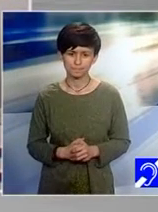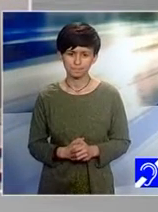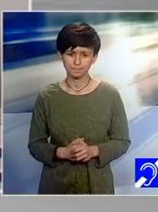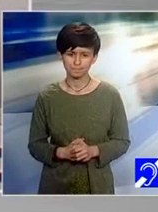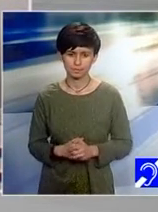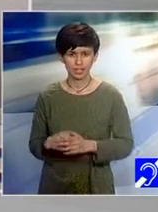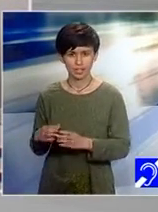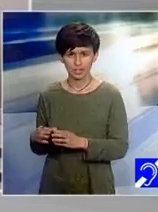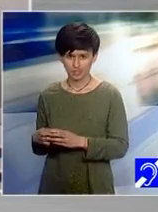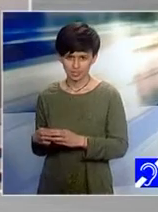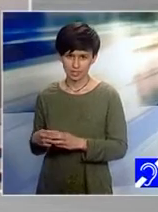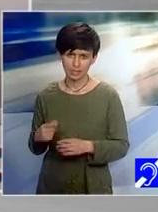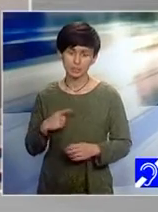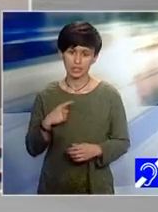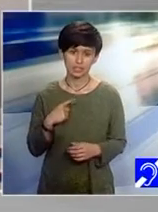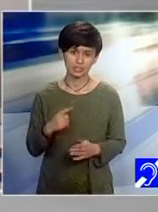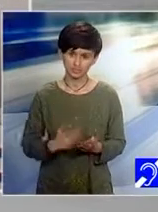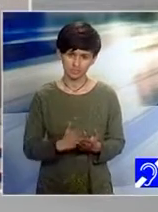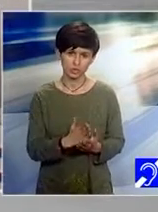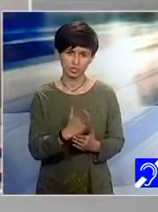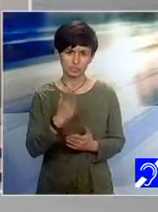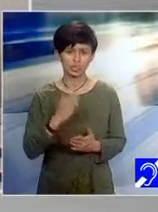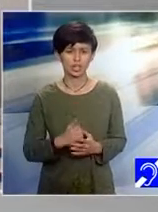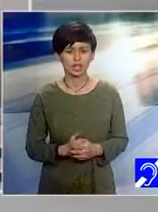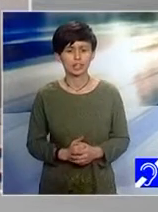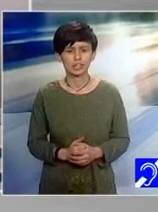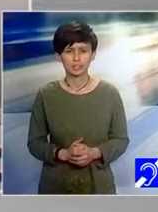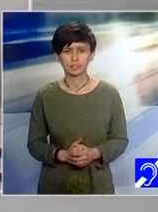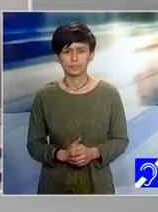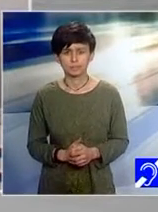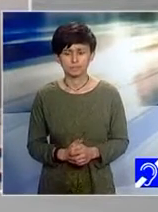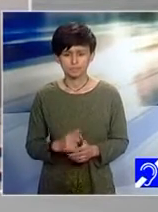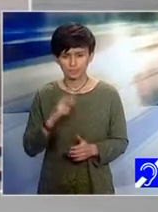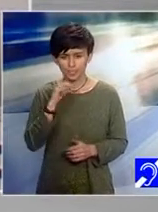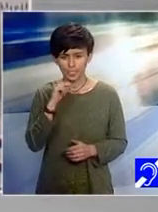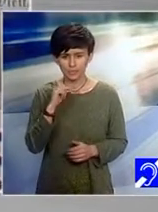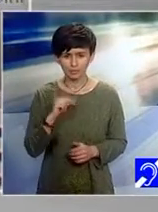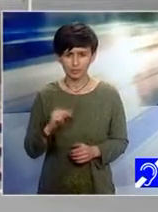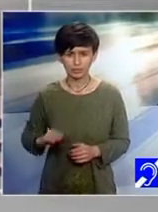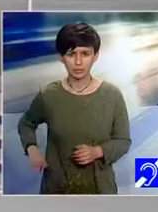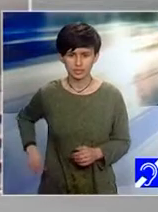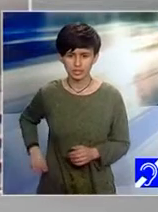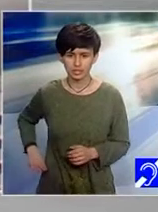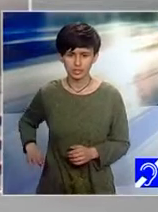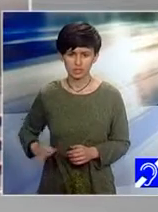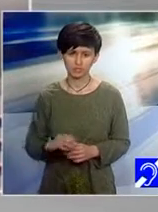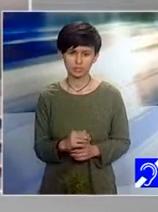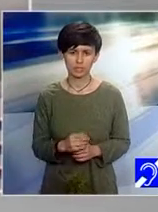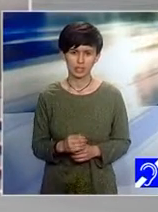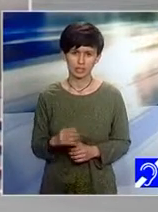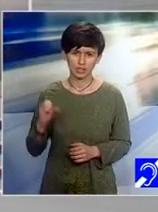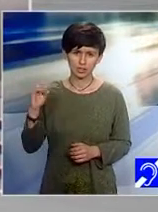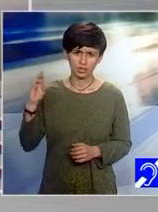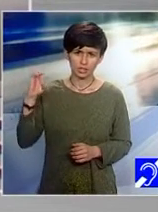echipa executivă a filialei. Este vorba de doamna Varduca Zaduhi Orenian și eu chiar